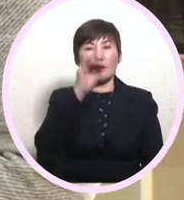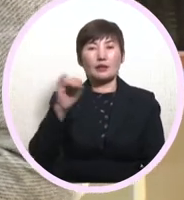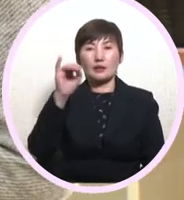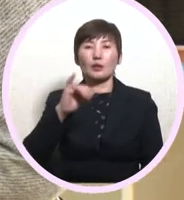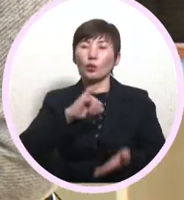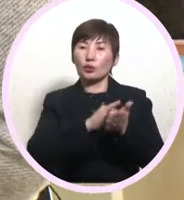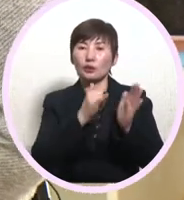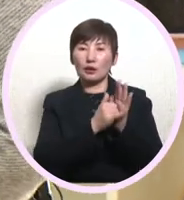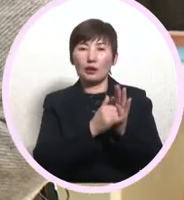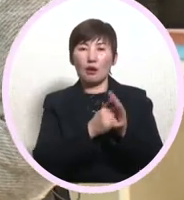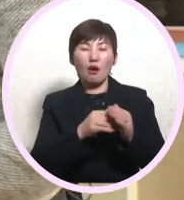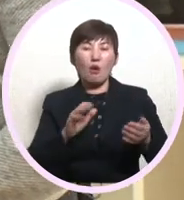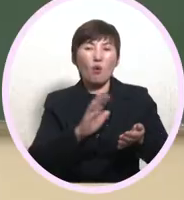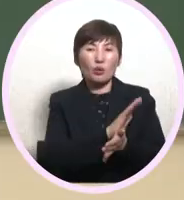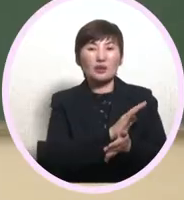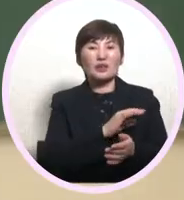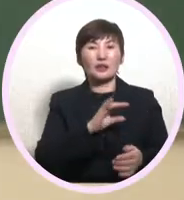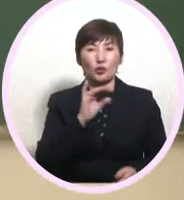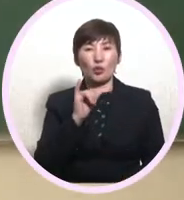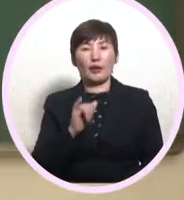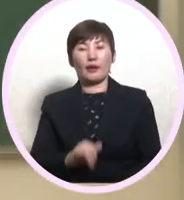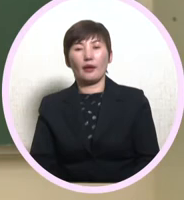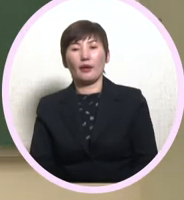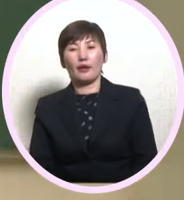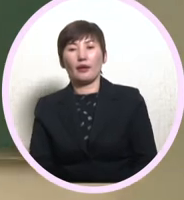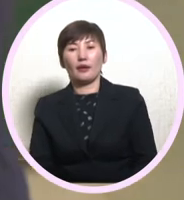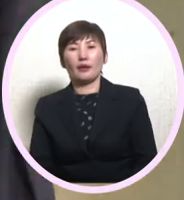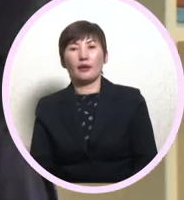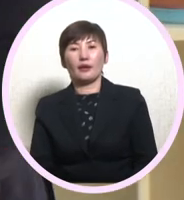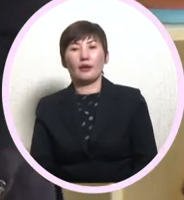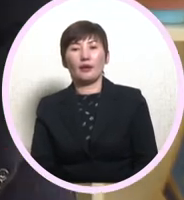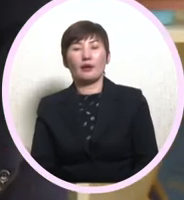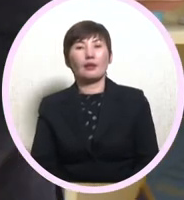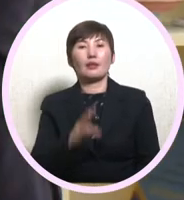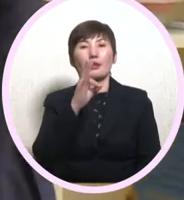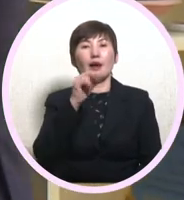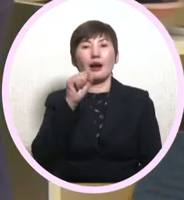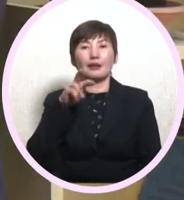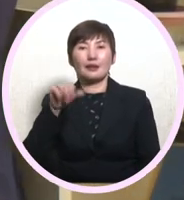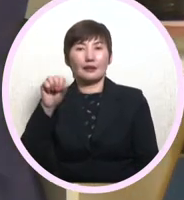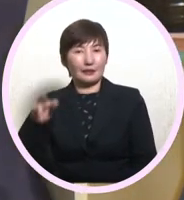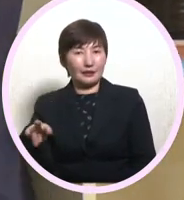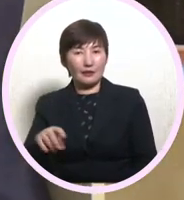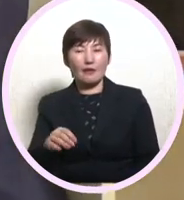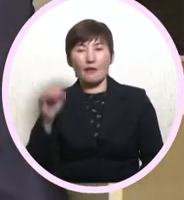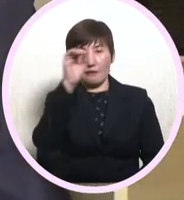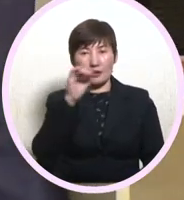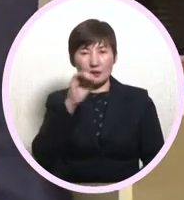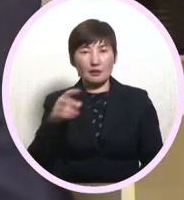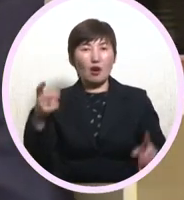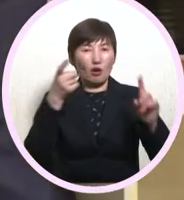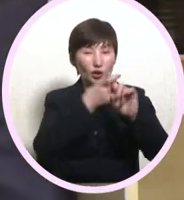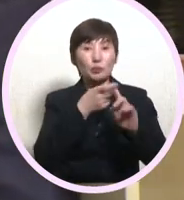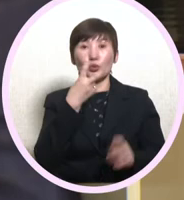нь хурдтал нь хэд вэ гэсэн үг яг шиг. Тэгвэл энэ налт гэдэг хэдүүлээ физик рүү хуваргаж үзье. За хурдны өмнөх тамиг сань.